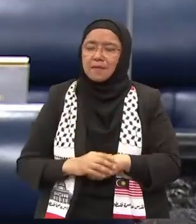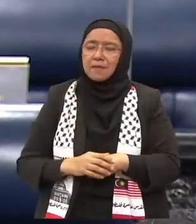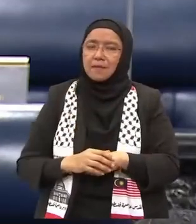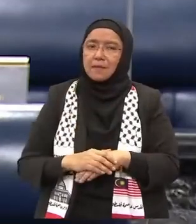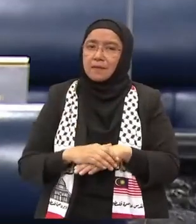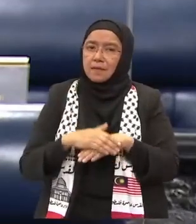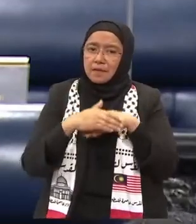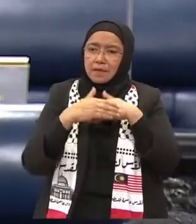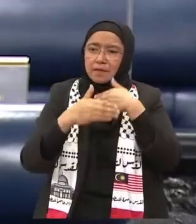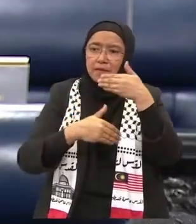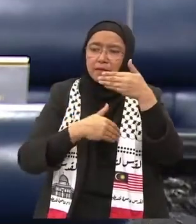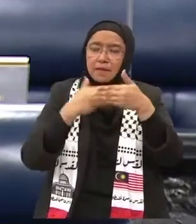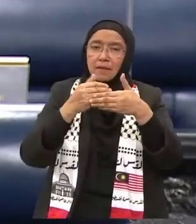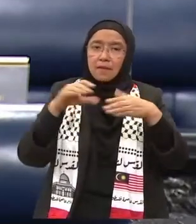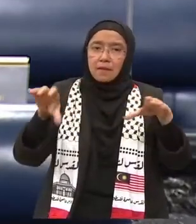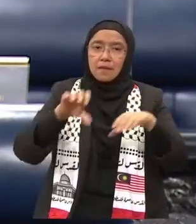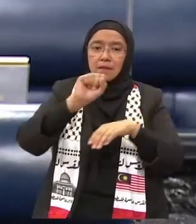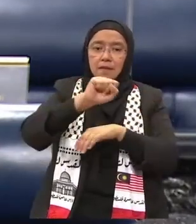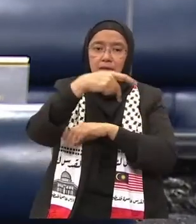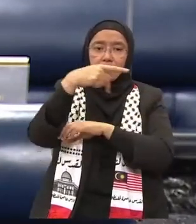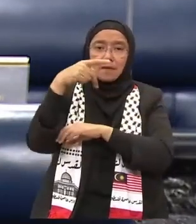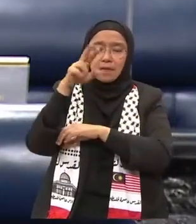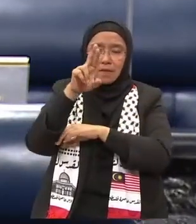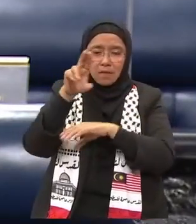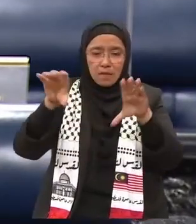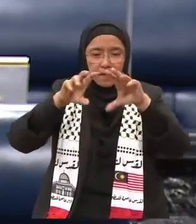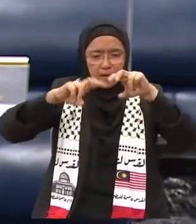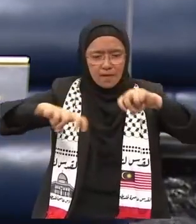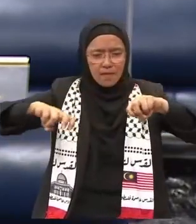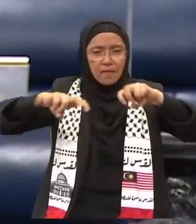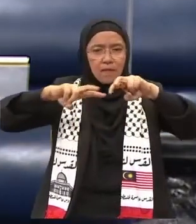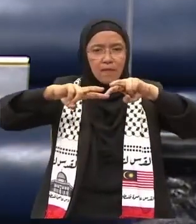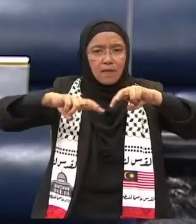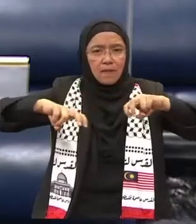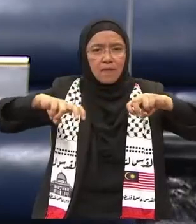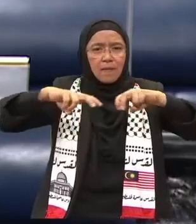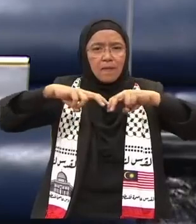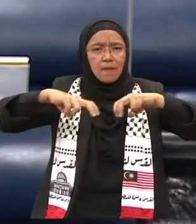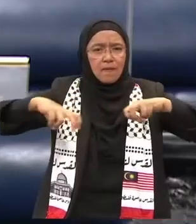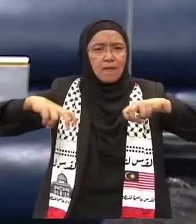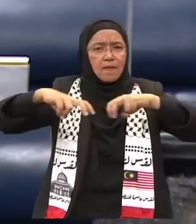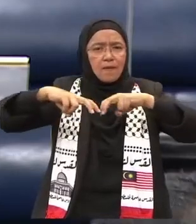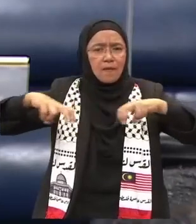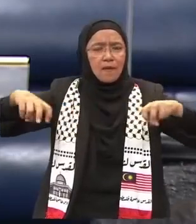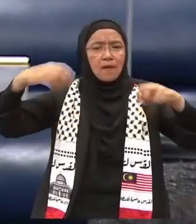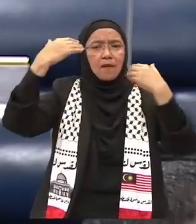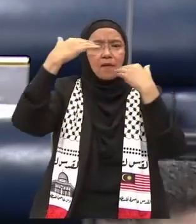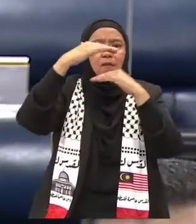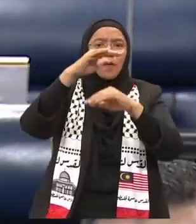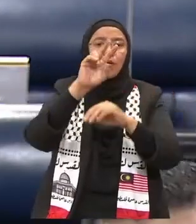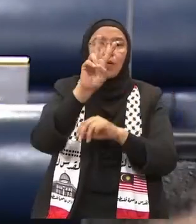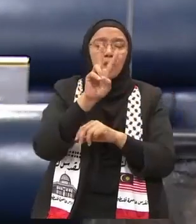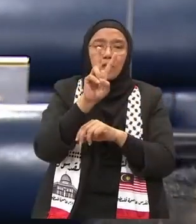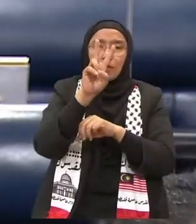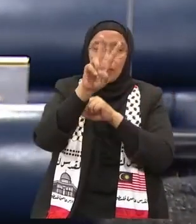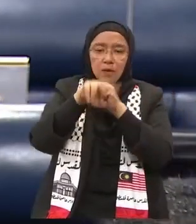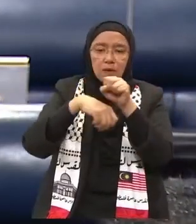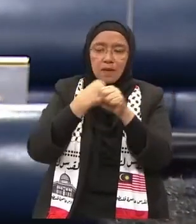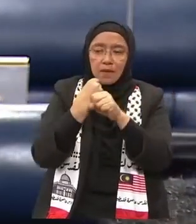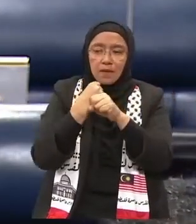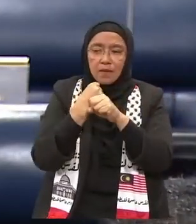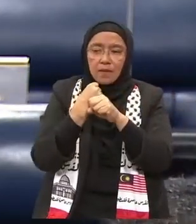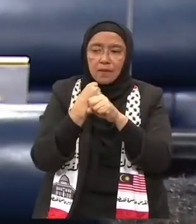membuat kajian dan sebagainya di dalam tempoh dua tahun di mana Selepas tempoh